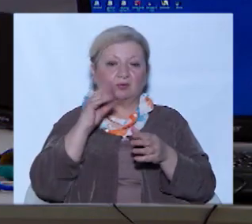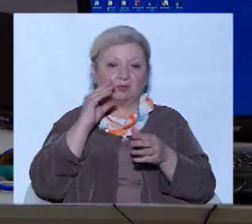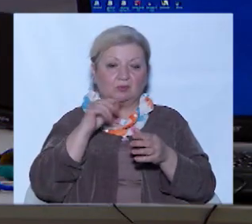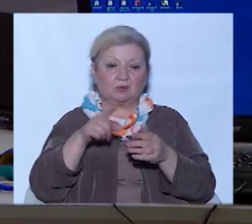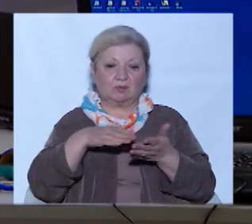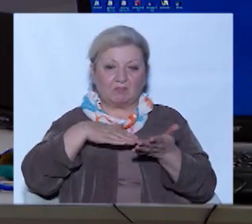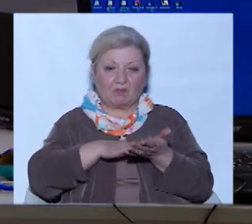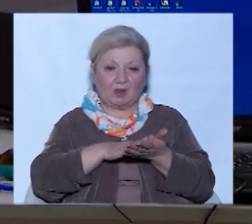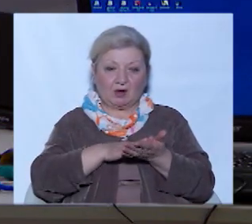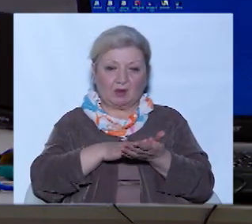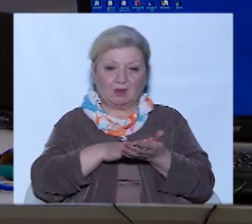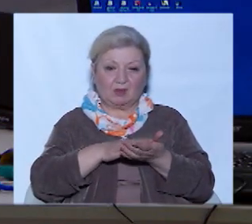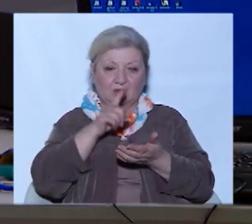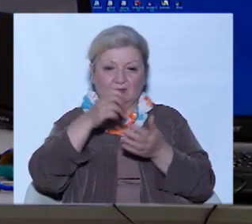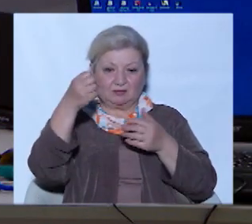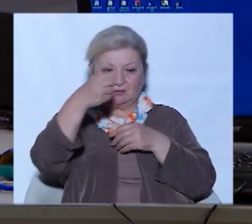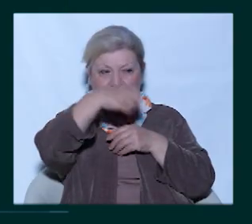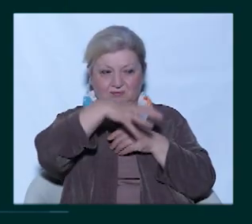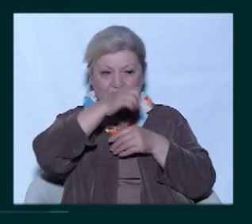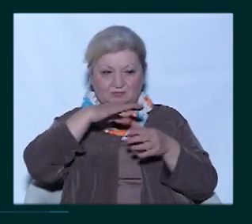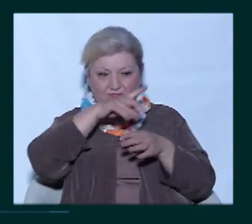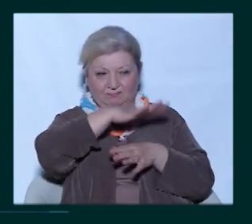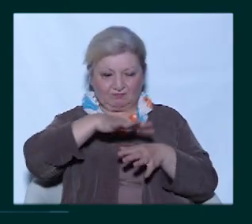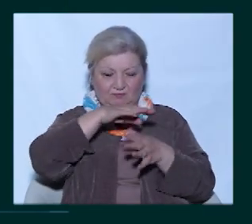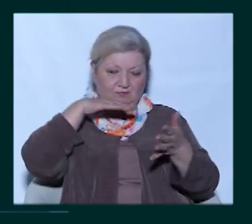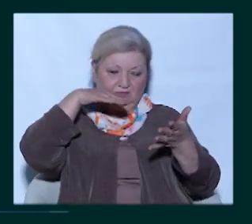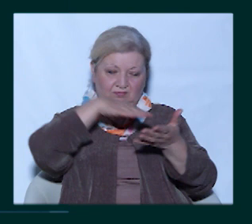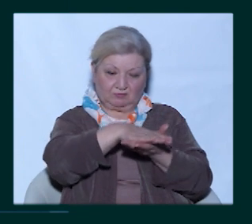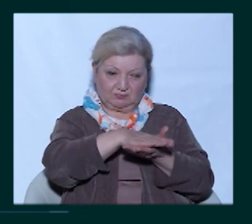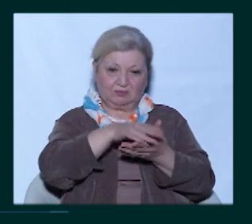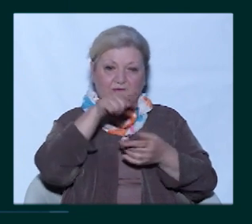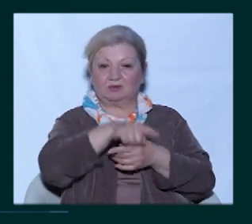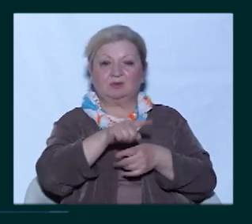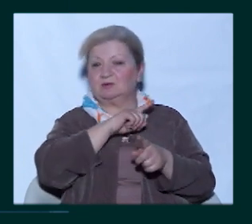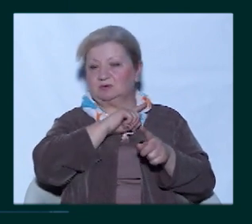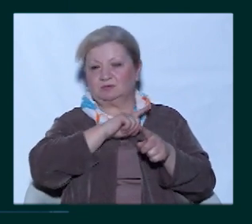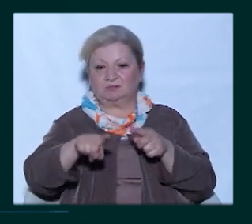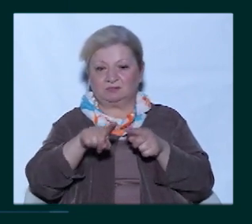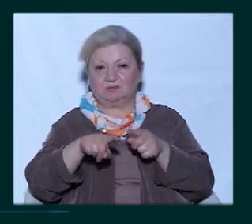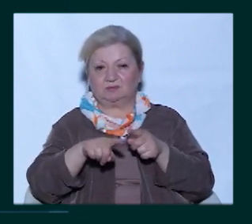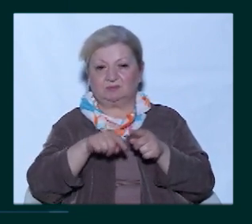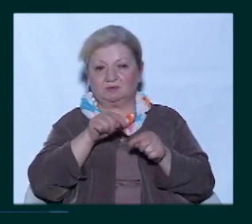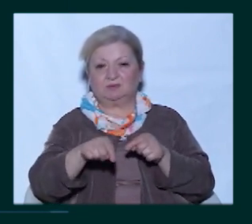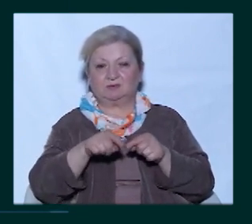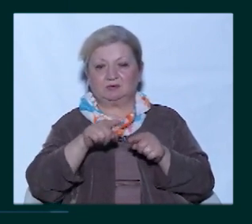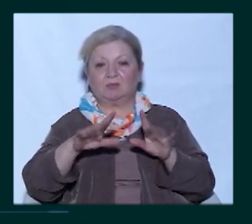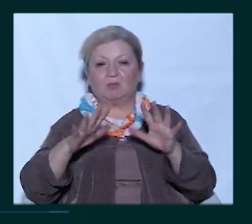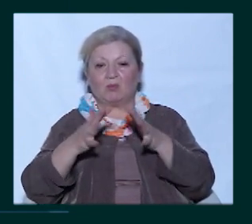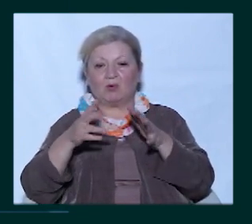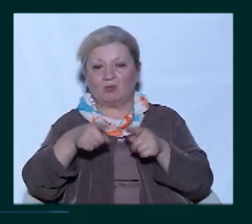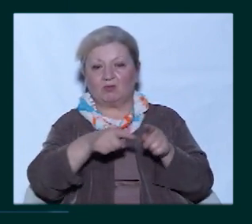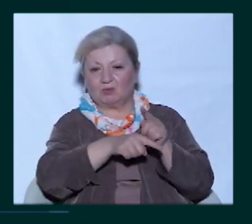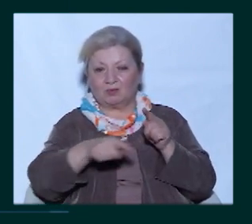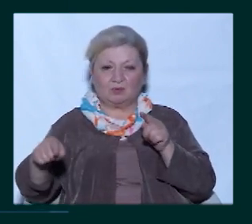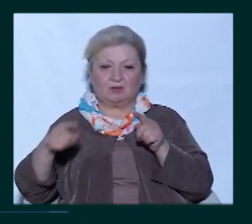როგორც კი ბარათი მოხდება აი ამ გამომსხივების ველში, მაშინვე ელექტრომაგნიტური